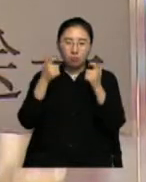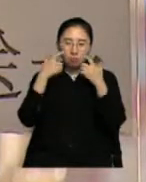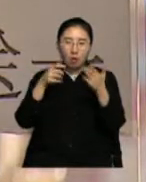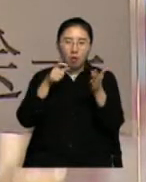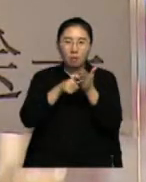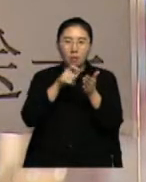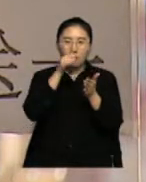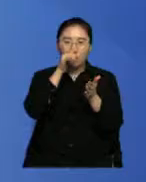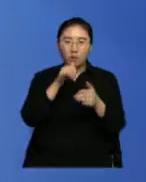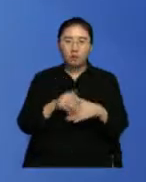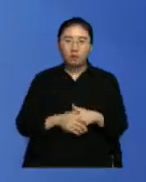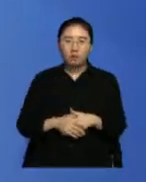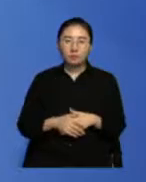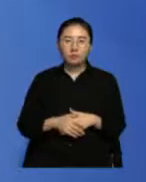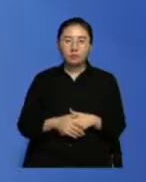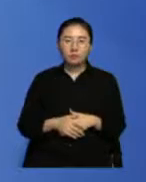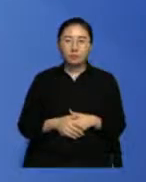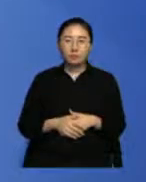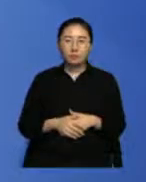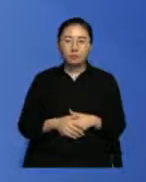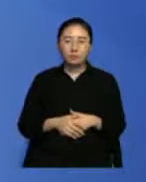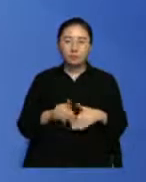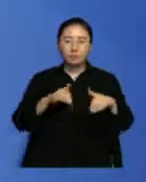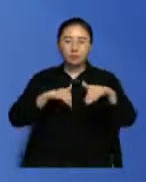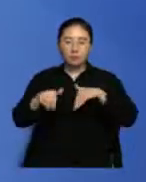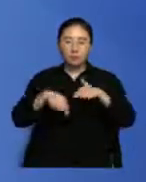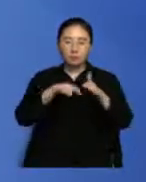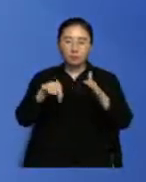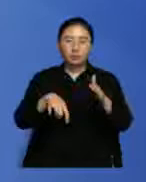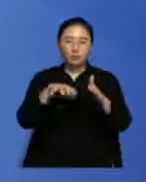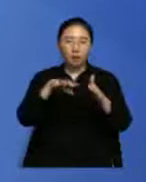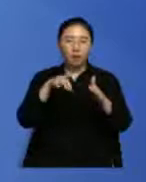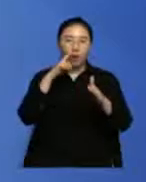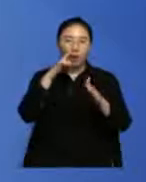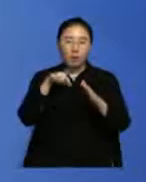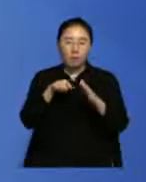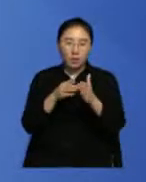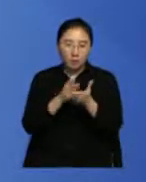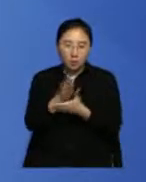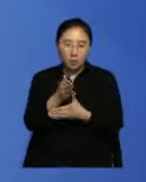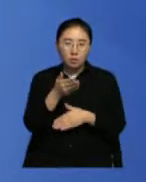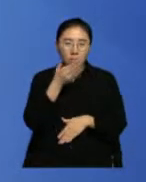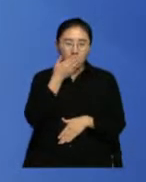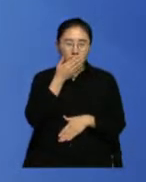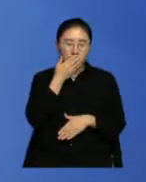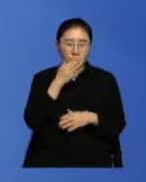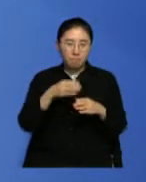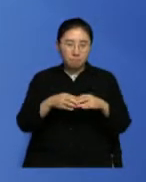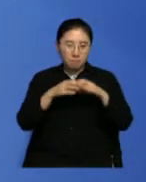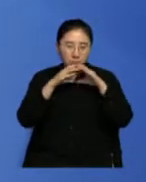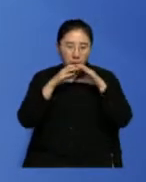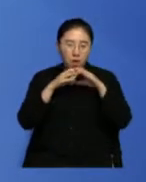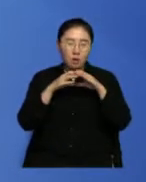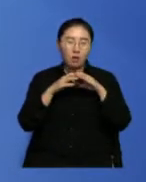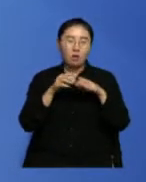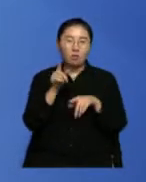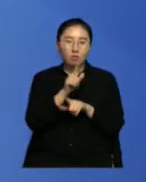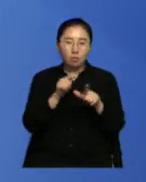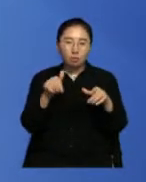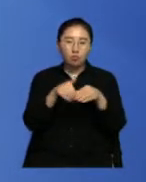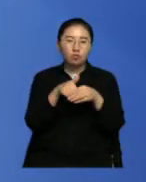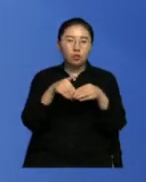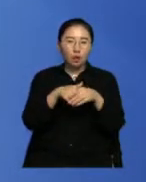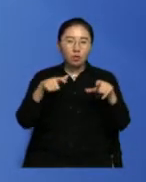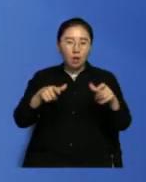명시돼 있습니다. 이에 따르면 인사동 문화지구 안에서는 커피 전문점, 패스트푸드점과 같은 프랜차이즈 등